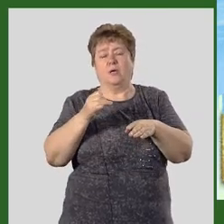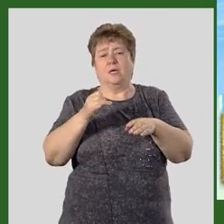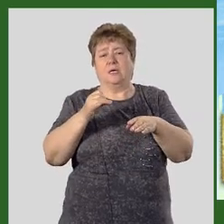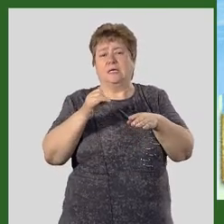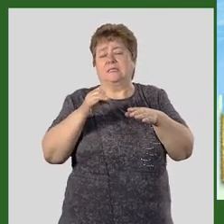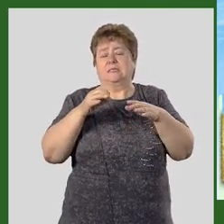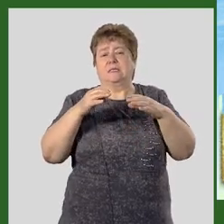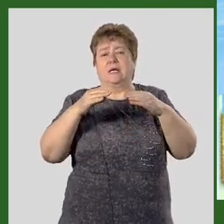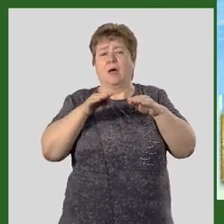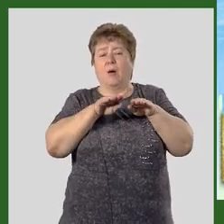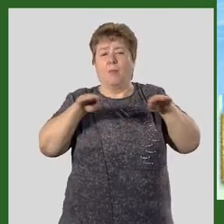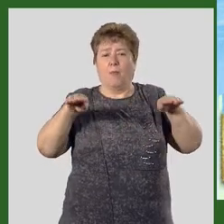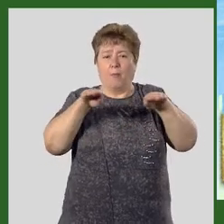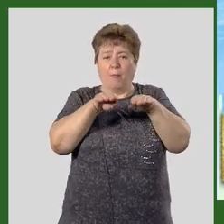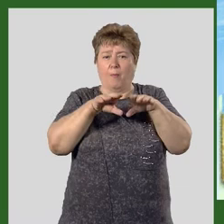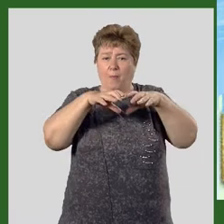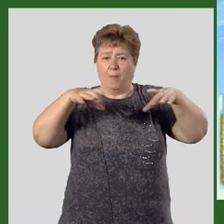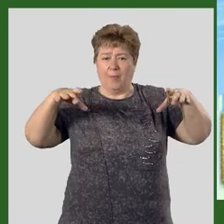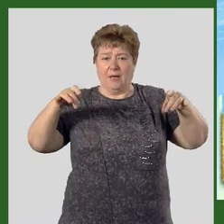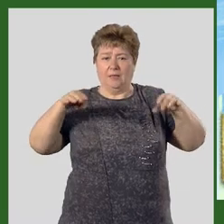литосферной плиты под другую.